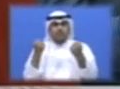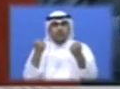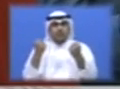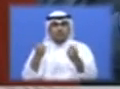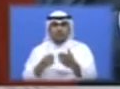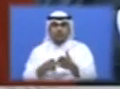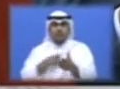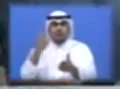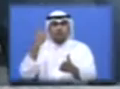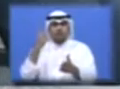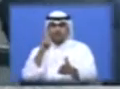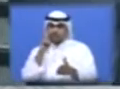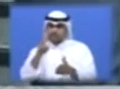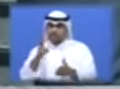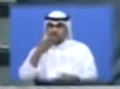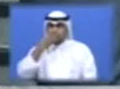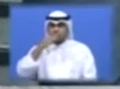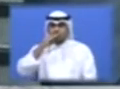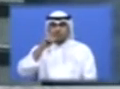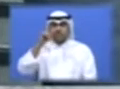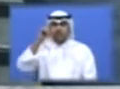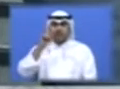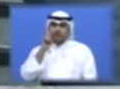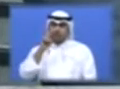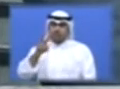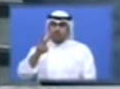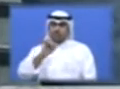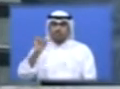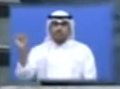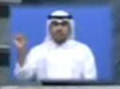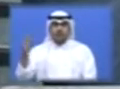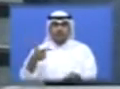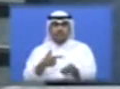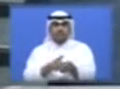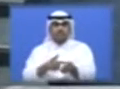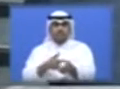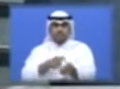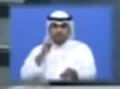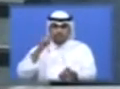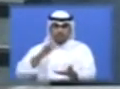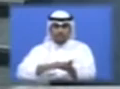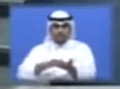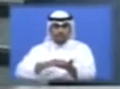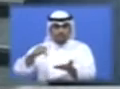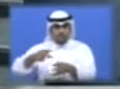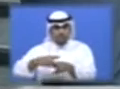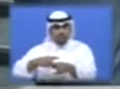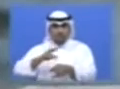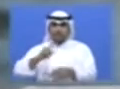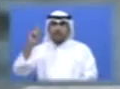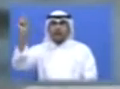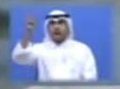العديد من البصمات الواضحة في كافة المحافل الطبية على المستوى المحلي والعربي